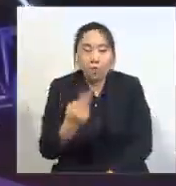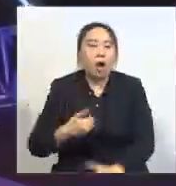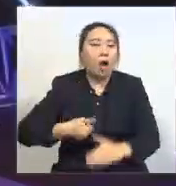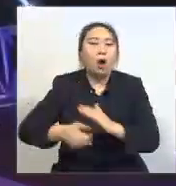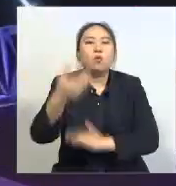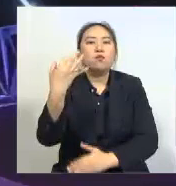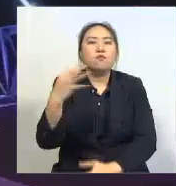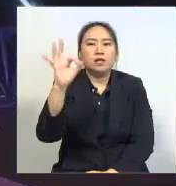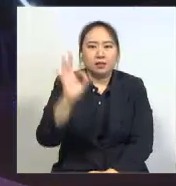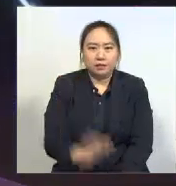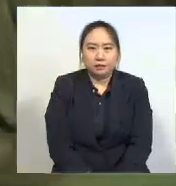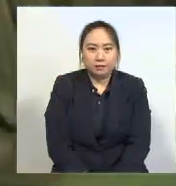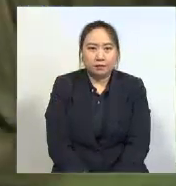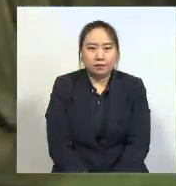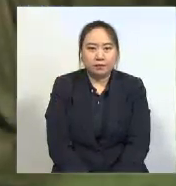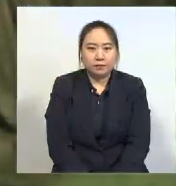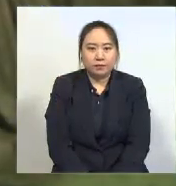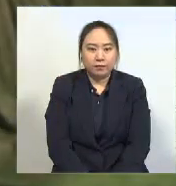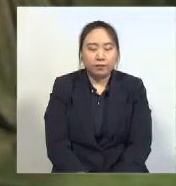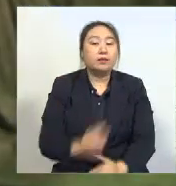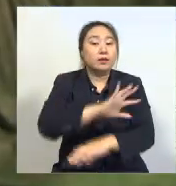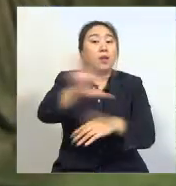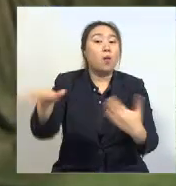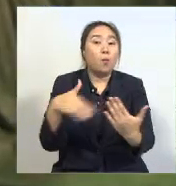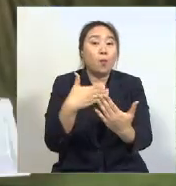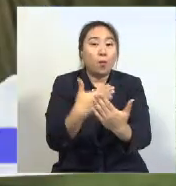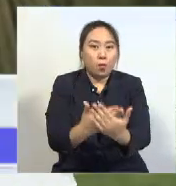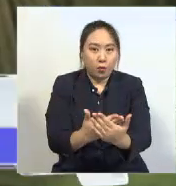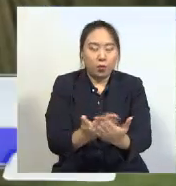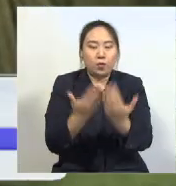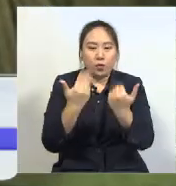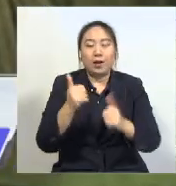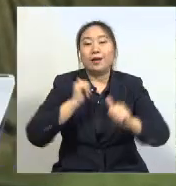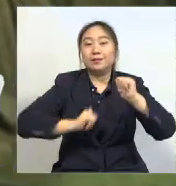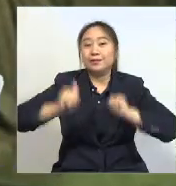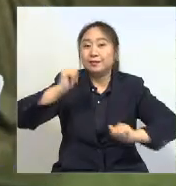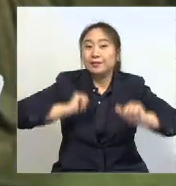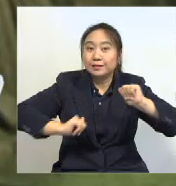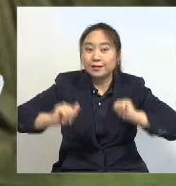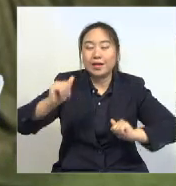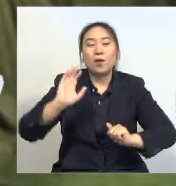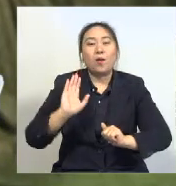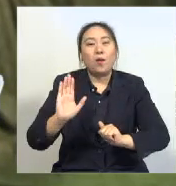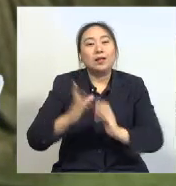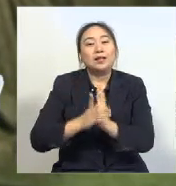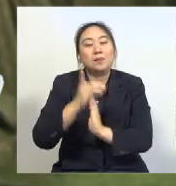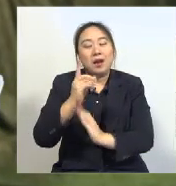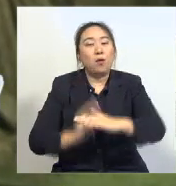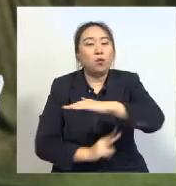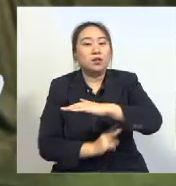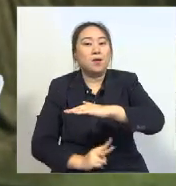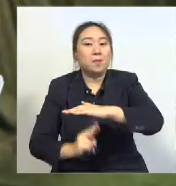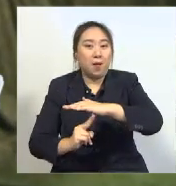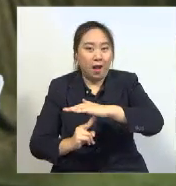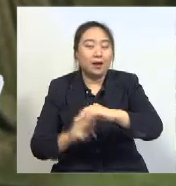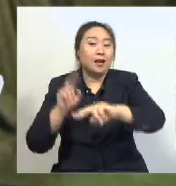ผ่านประตู ครับและทั้งหมดนั้นนะครับก็เป็นบรรยากาศนะครับของการแสดงแสงสีเสียงนะครับของงานสัปดาห์สะพานข้ามแม่น้ำแคว